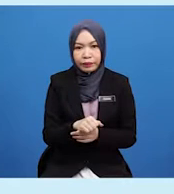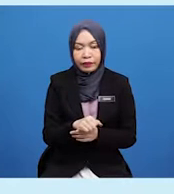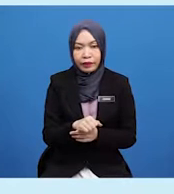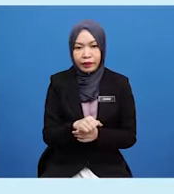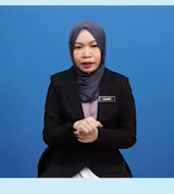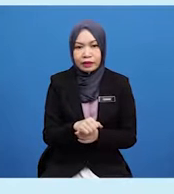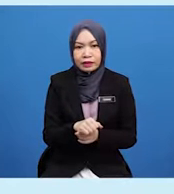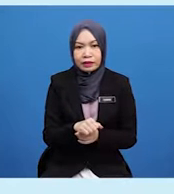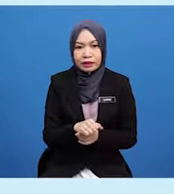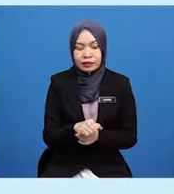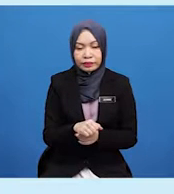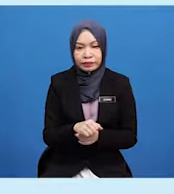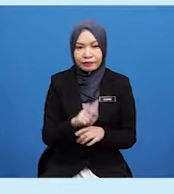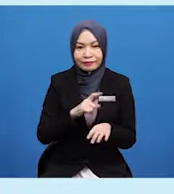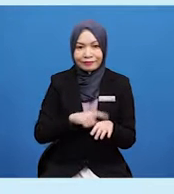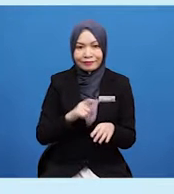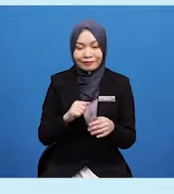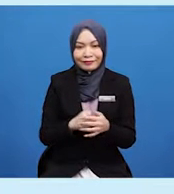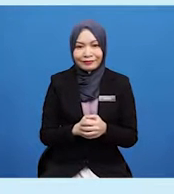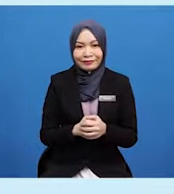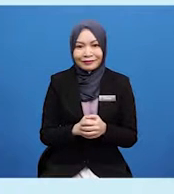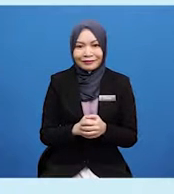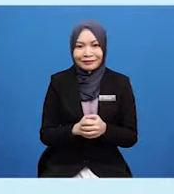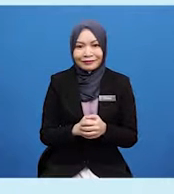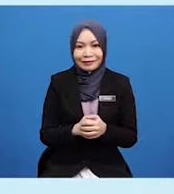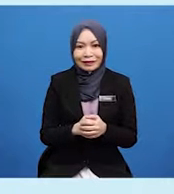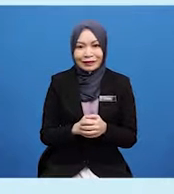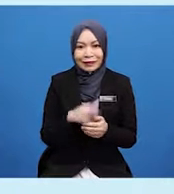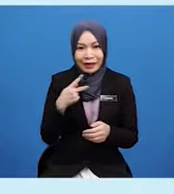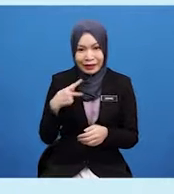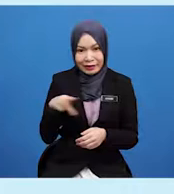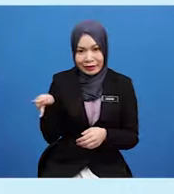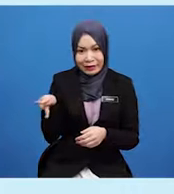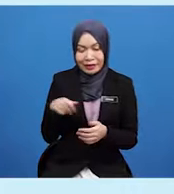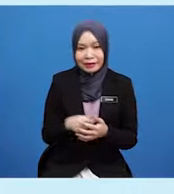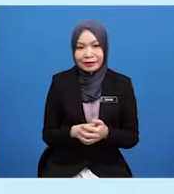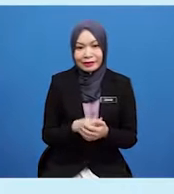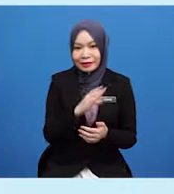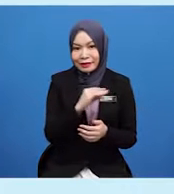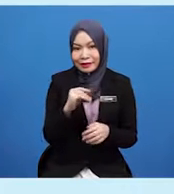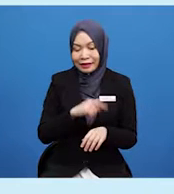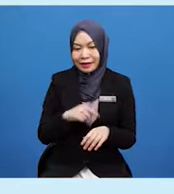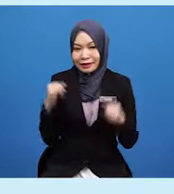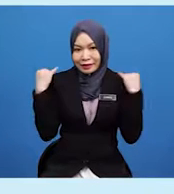MBK India altamira Spanyol gobekli tepe Turki